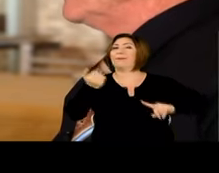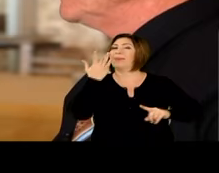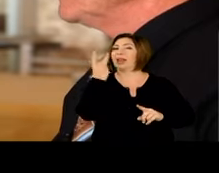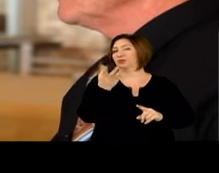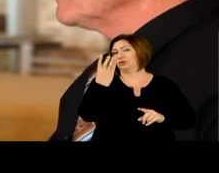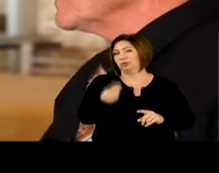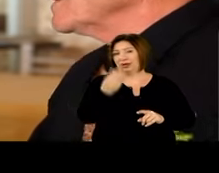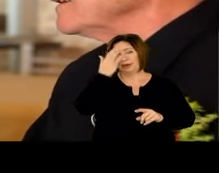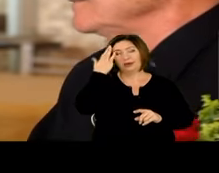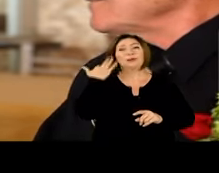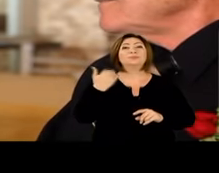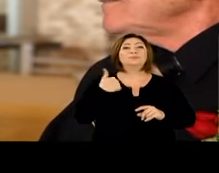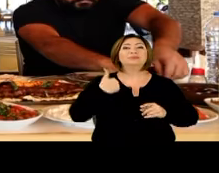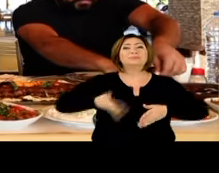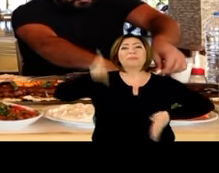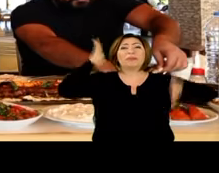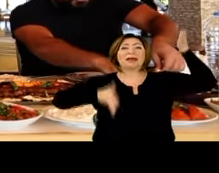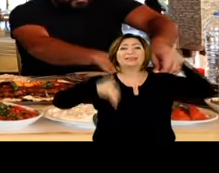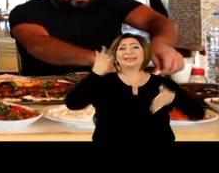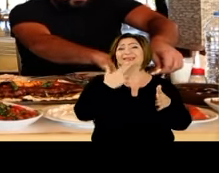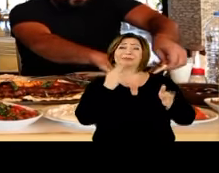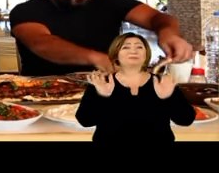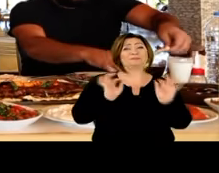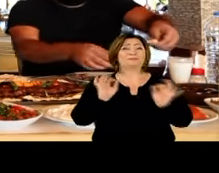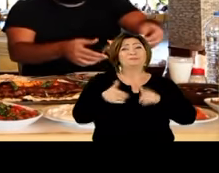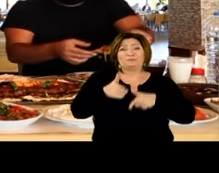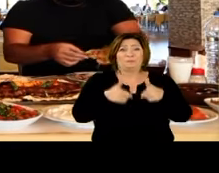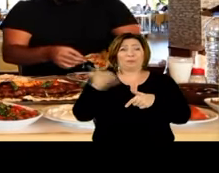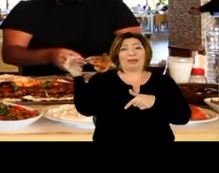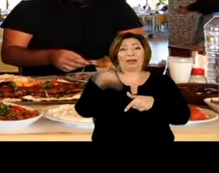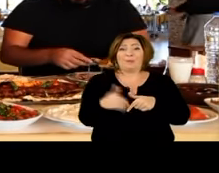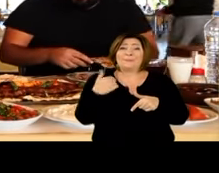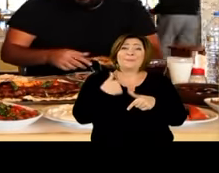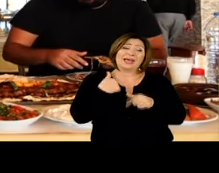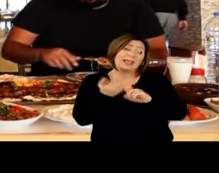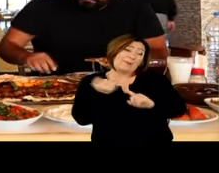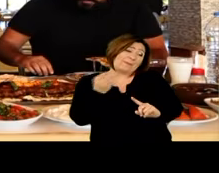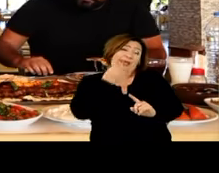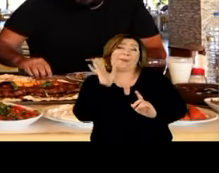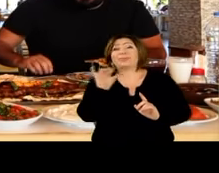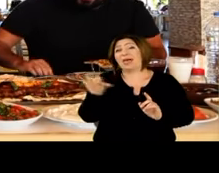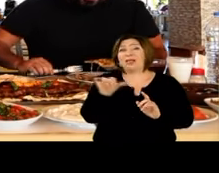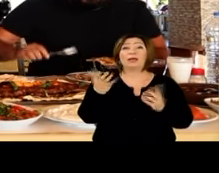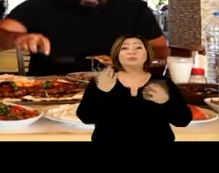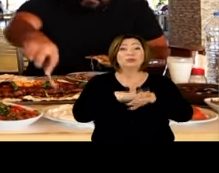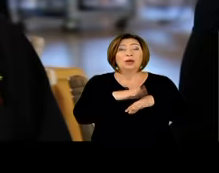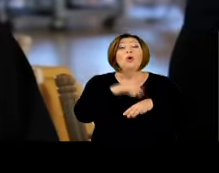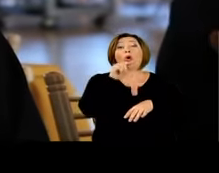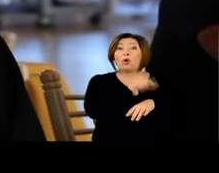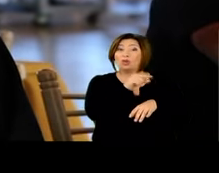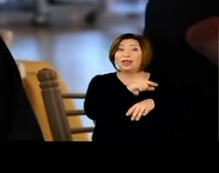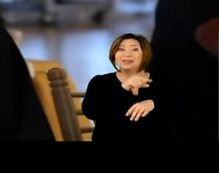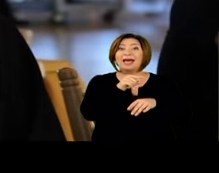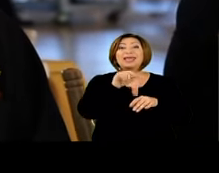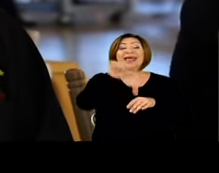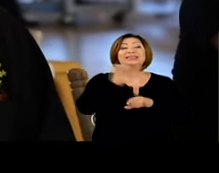Şimdi böyle var, bizim plaza kızları var abi. Böyle geliyorlar tiki tiki şeylerle, topuklu ayakkabılarla. Ben diyor şey, kebap yemem, çok yağlı. Ne yapacağız? Onlara da